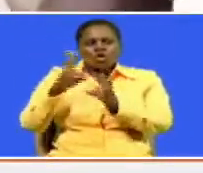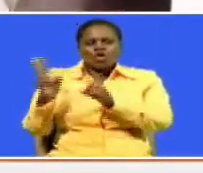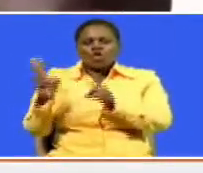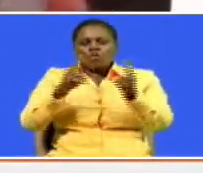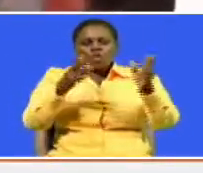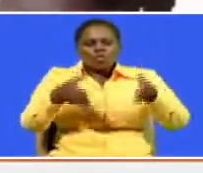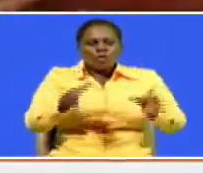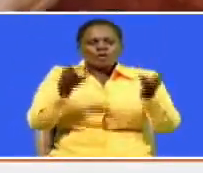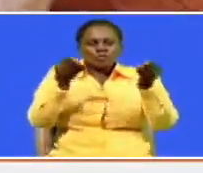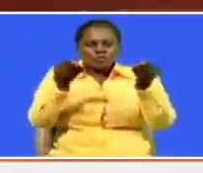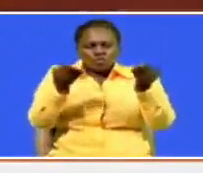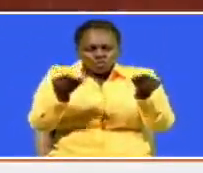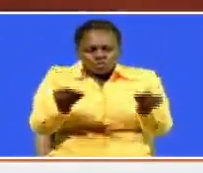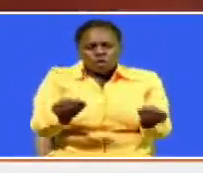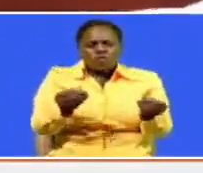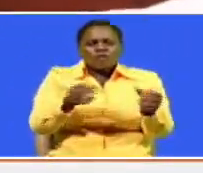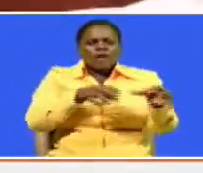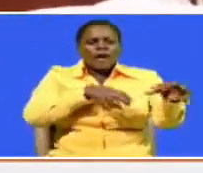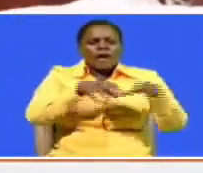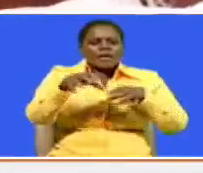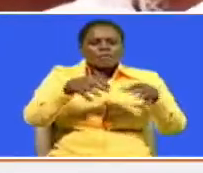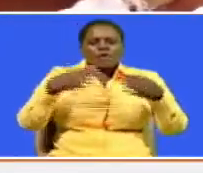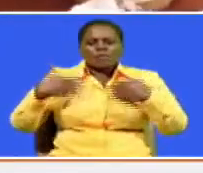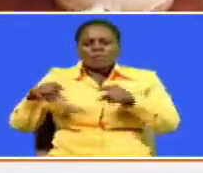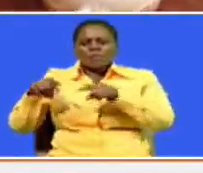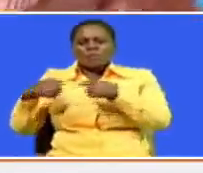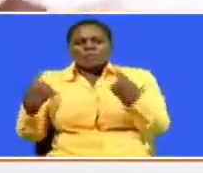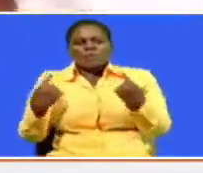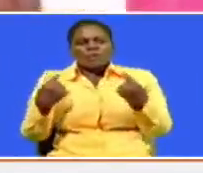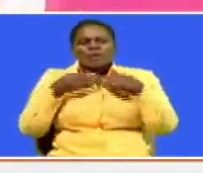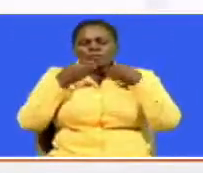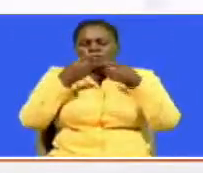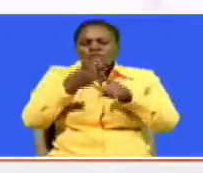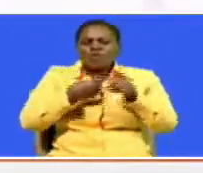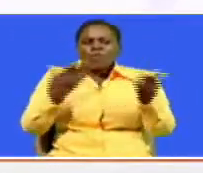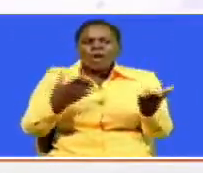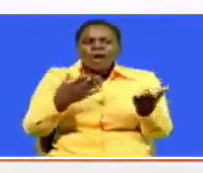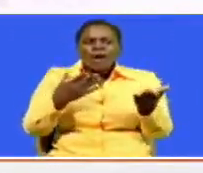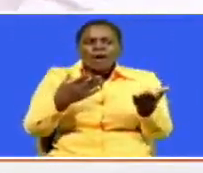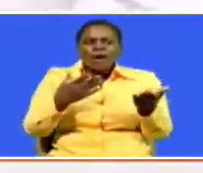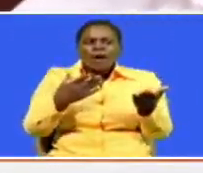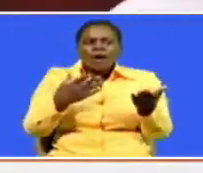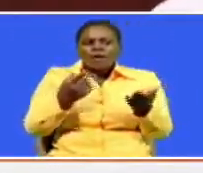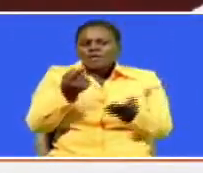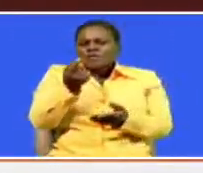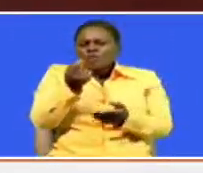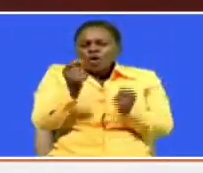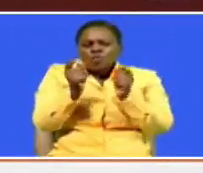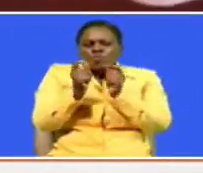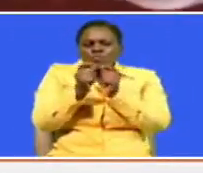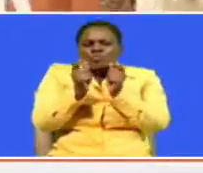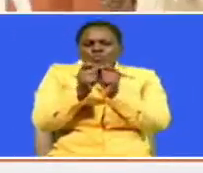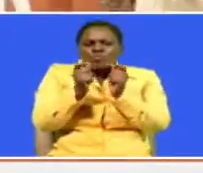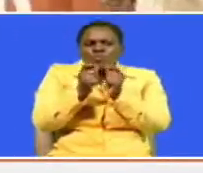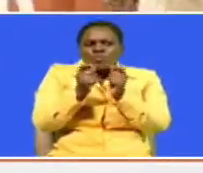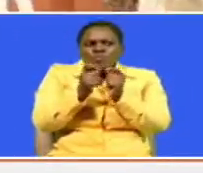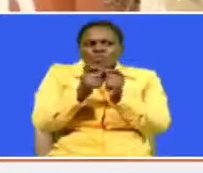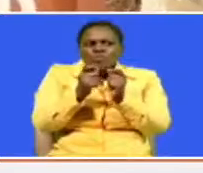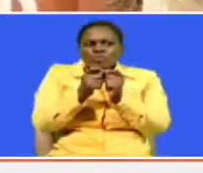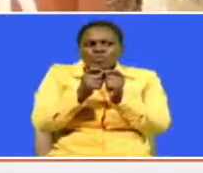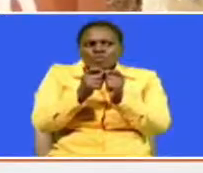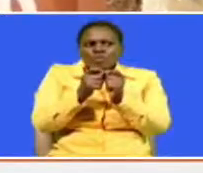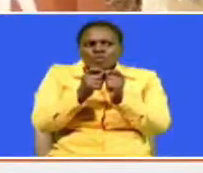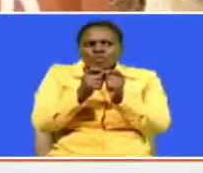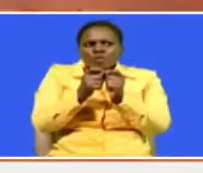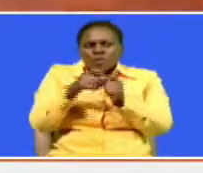of dealing with human wildlife conflict. The answer to the big problem comes in the form of a very small insect. Elephant and Bees